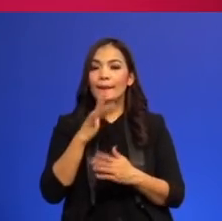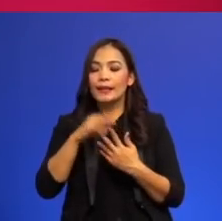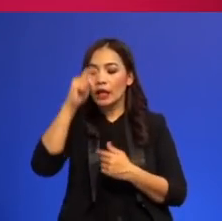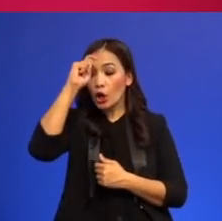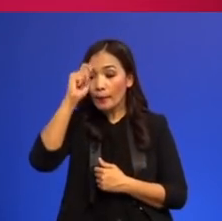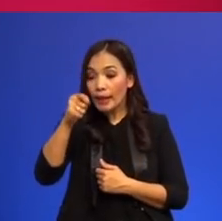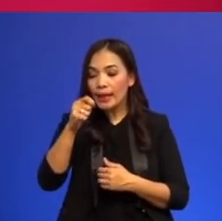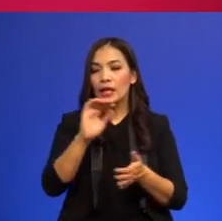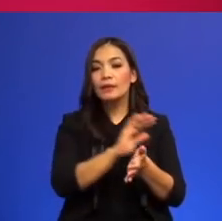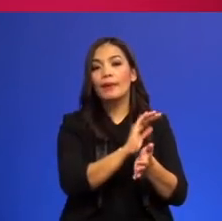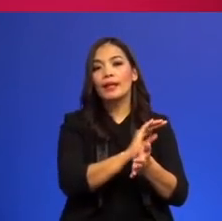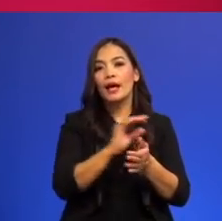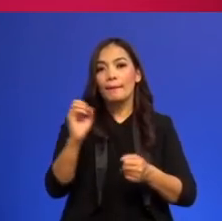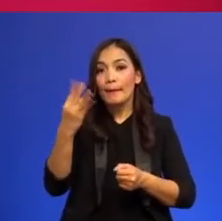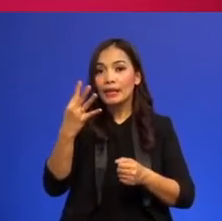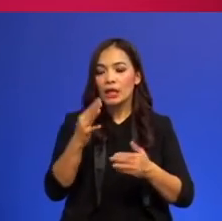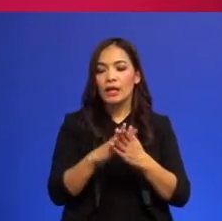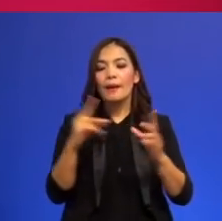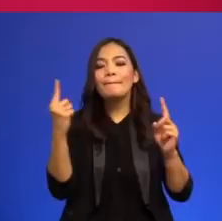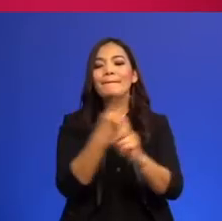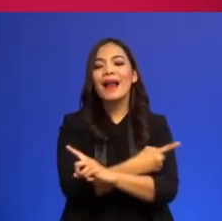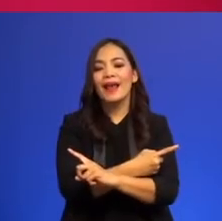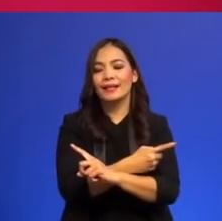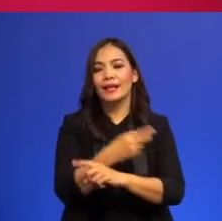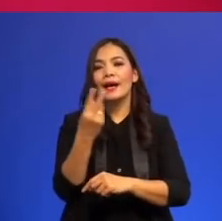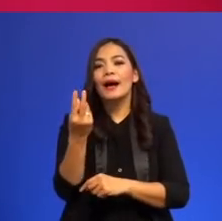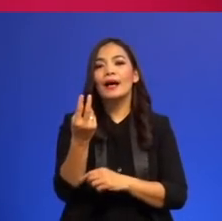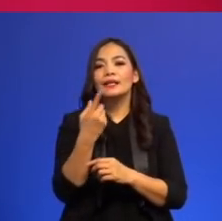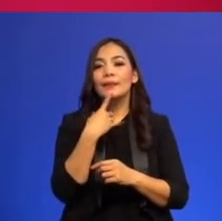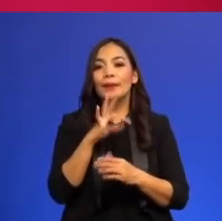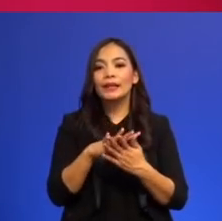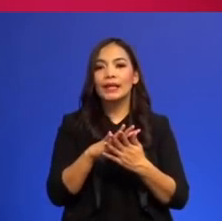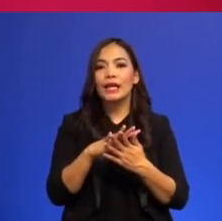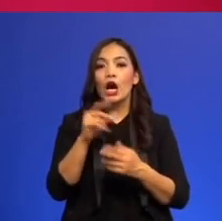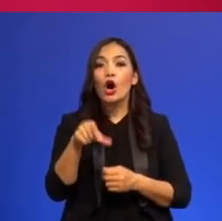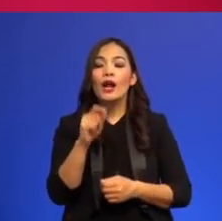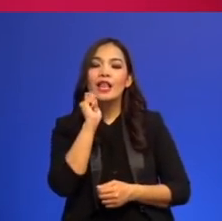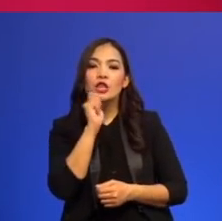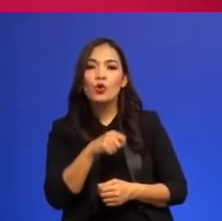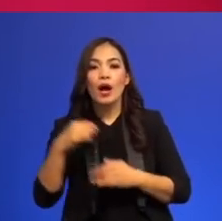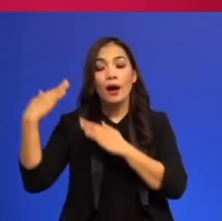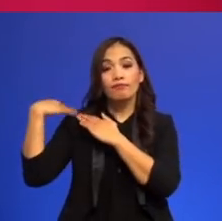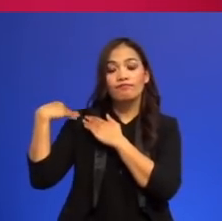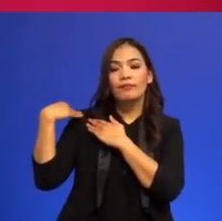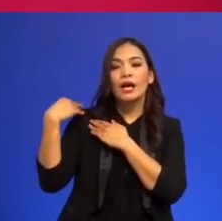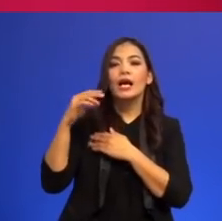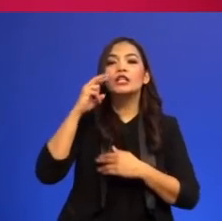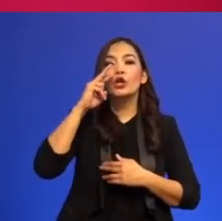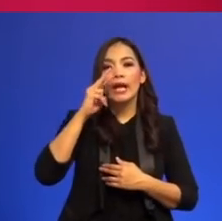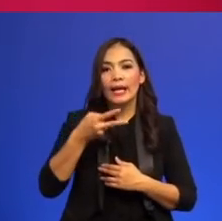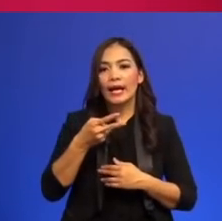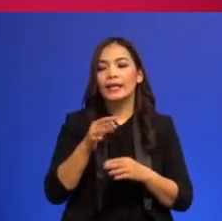dan kesempatan emas dapat membalas kebaikan orang tua dan memikul beban saudara yang lemah.